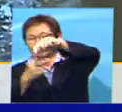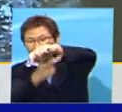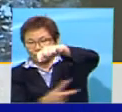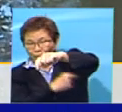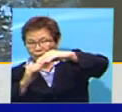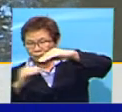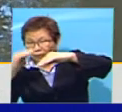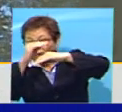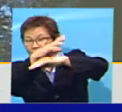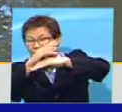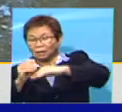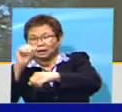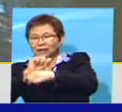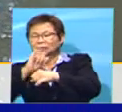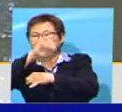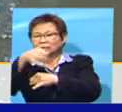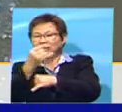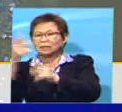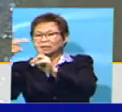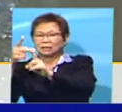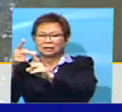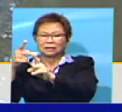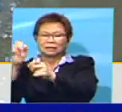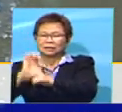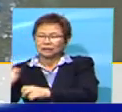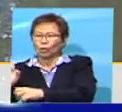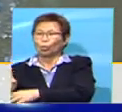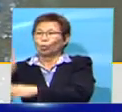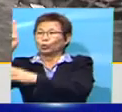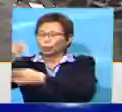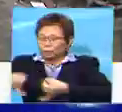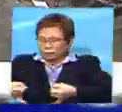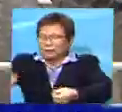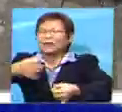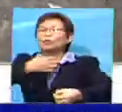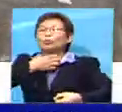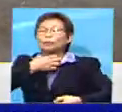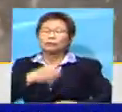kerja-kerja berkaitan dari Jinjang ke Syaf Kecemasan Utara Jalan Ipoh.